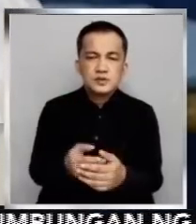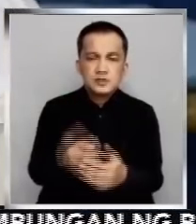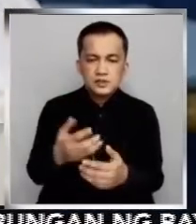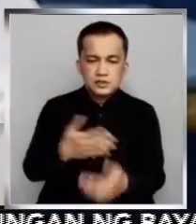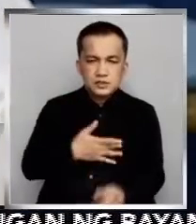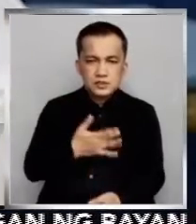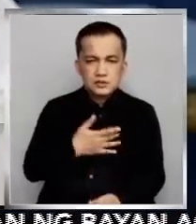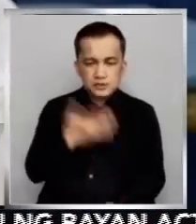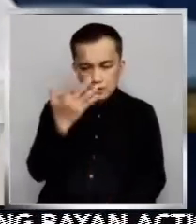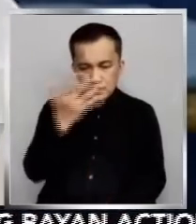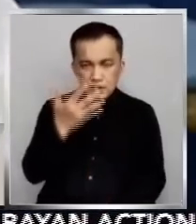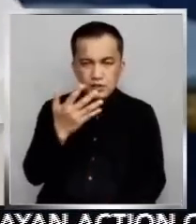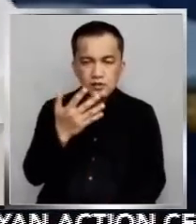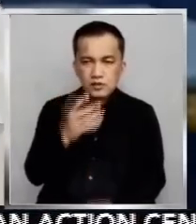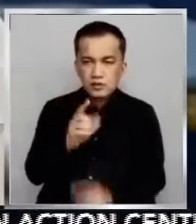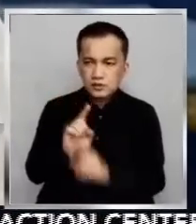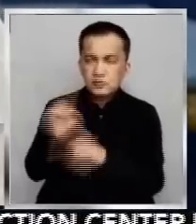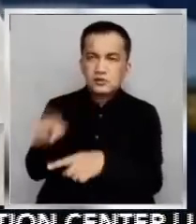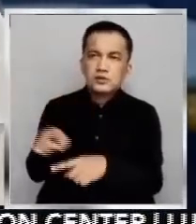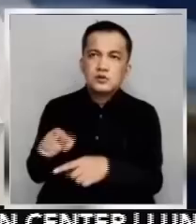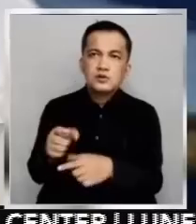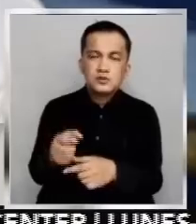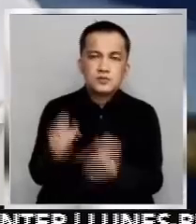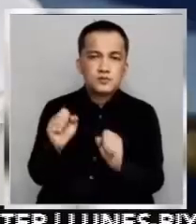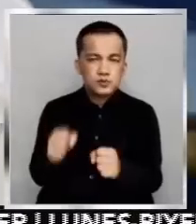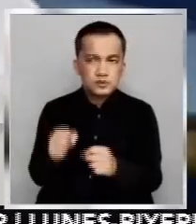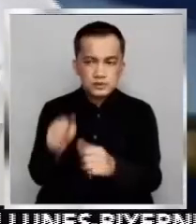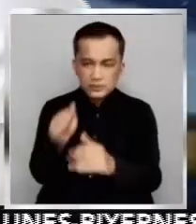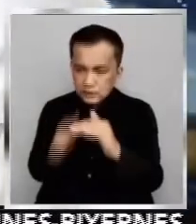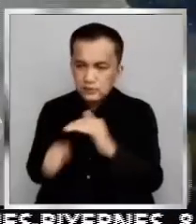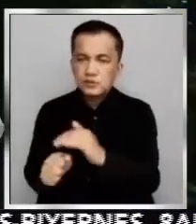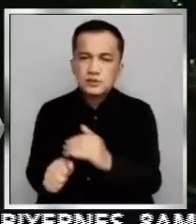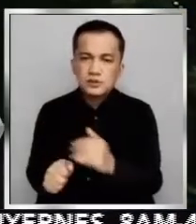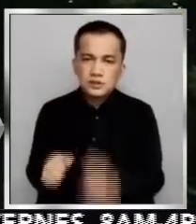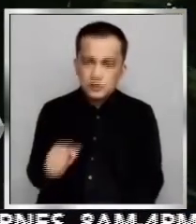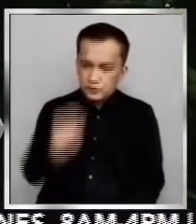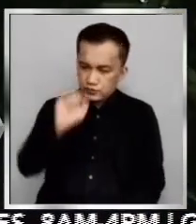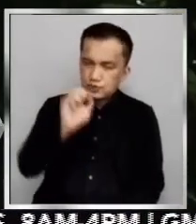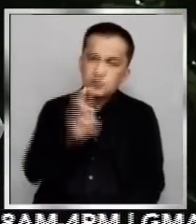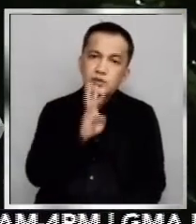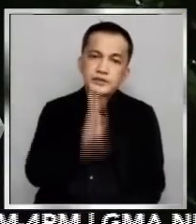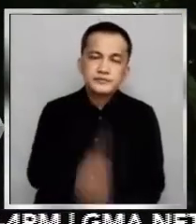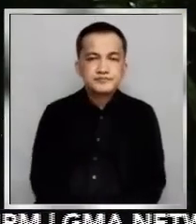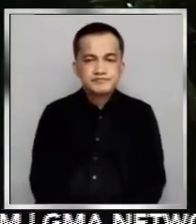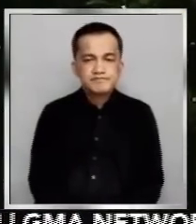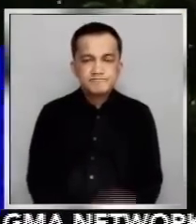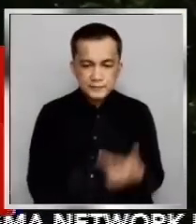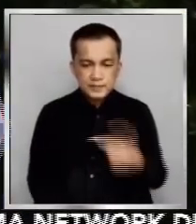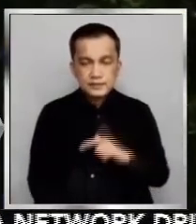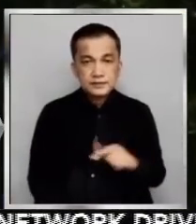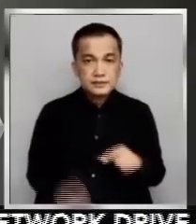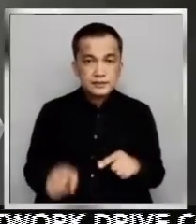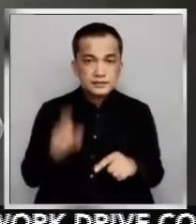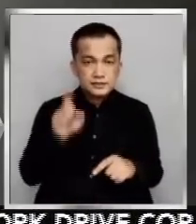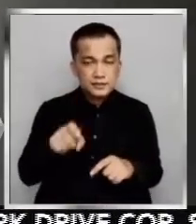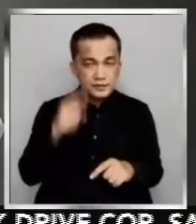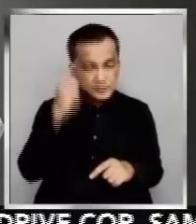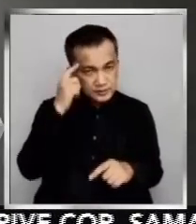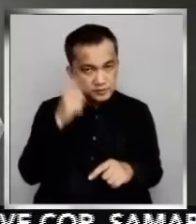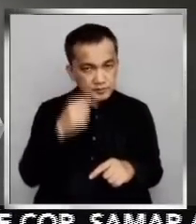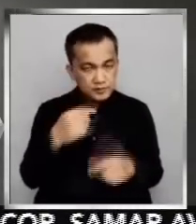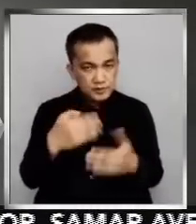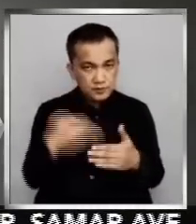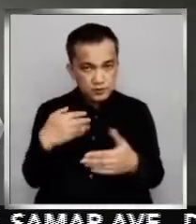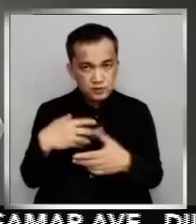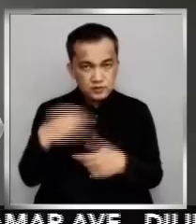at pumunta sa may pwedeng silungan at uminom ng tubig. Isa rin daw sa dapat ikonsidera bago lumabas ang